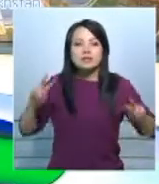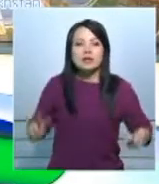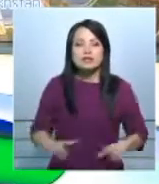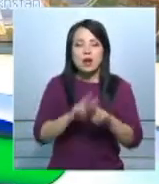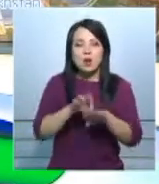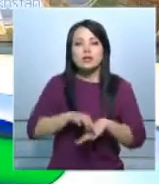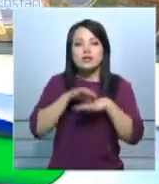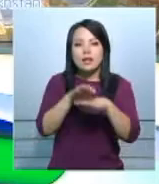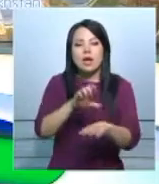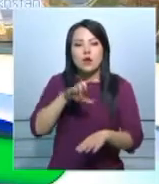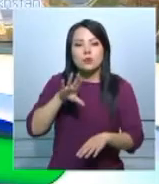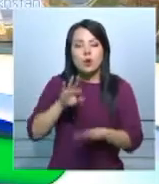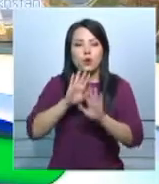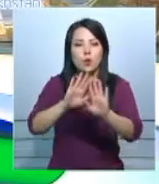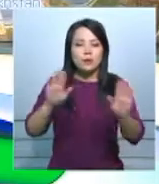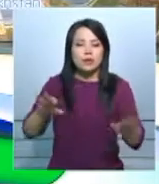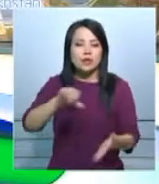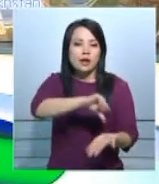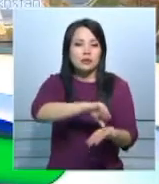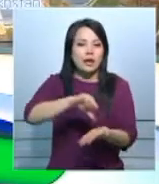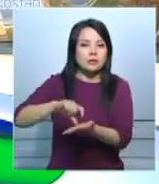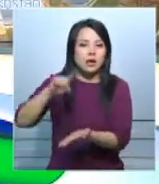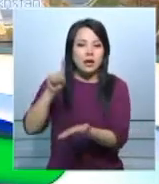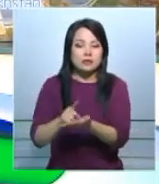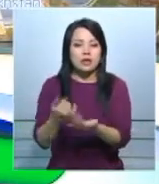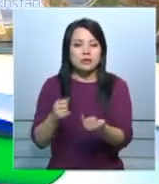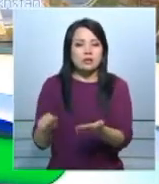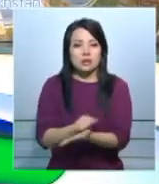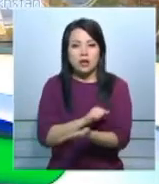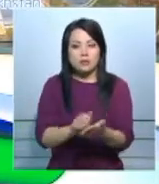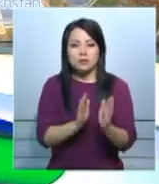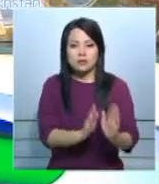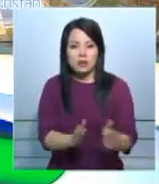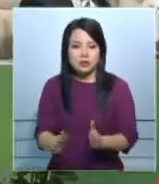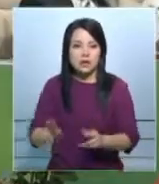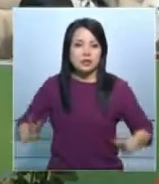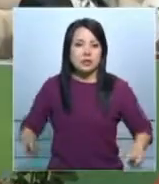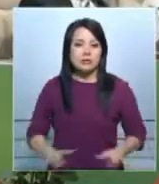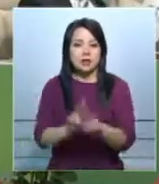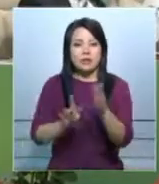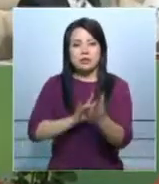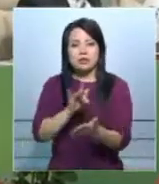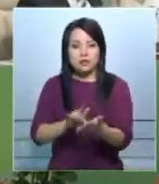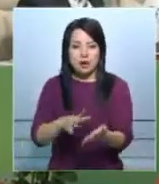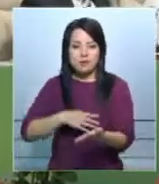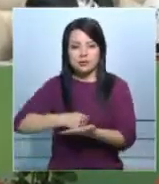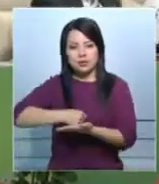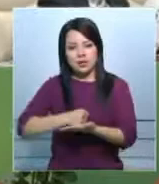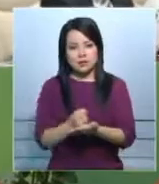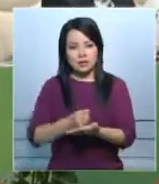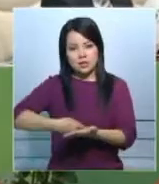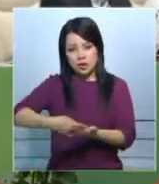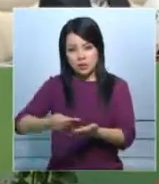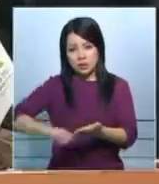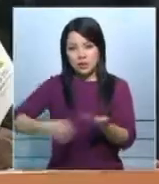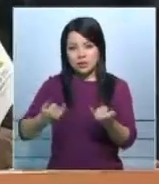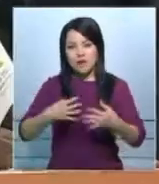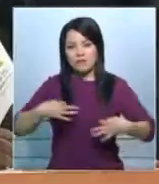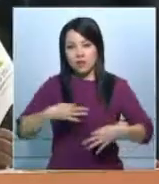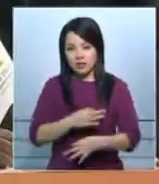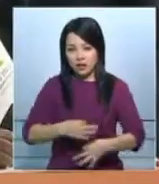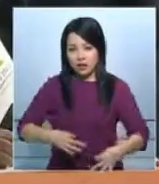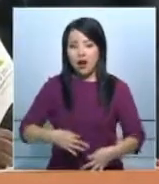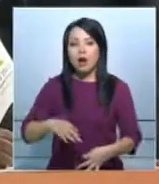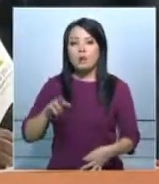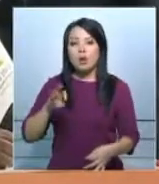экспо көрмесіне қатысатын болды. Ресми құжаты делегаттары бүгін бас қаламызда бекті. Енді экспо қалашығында Венгрия,